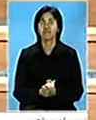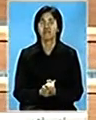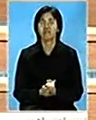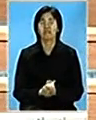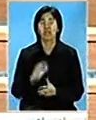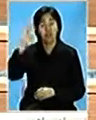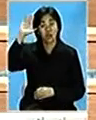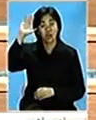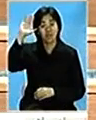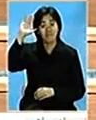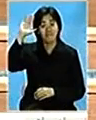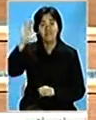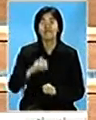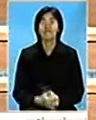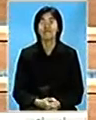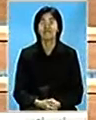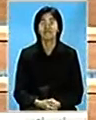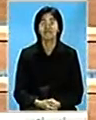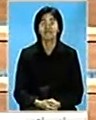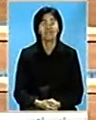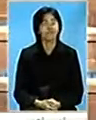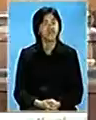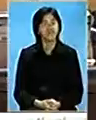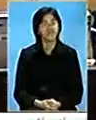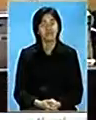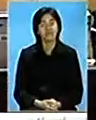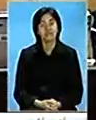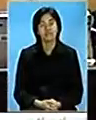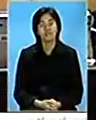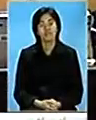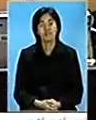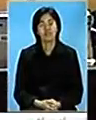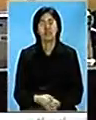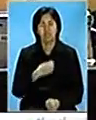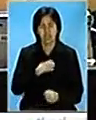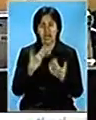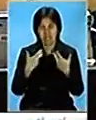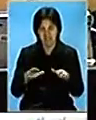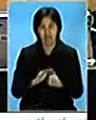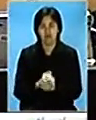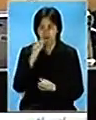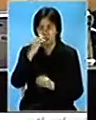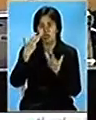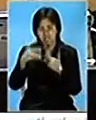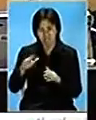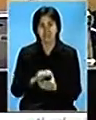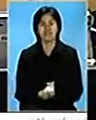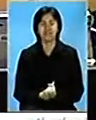งเปล่าครับ ขอความกรุณาครับคุณหมอครับนั่งเถอะครับผมจะให้จบแล้วครับให้เขาพูดให้จบนะ